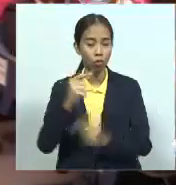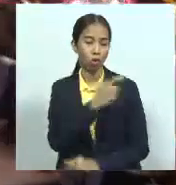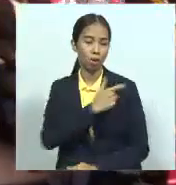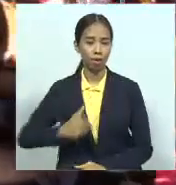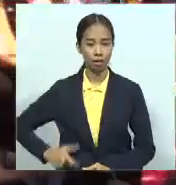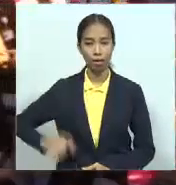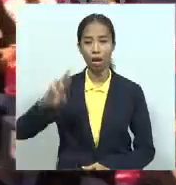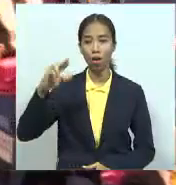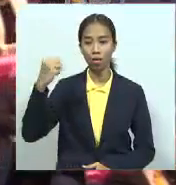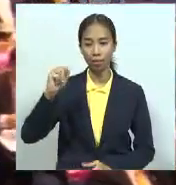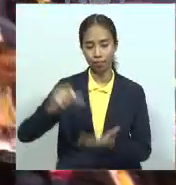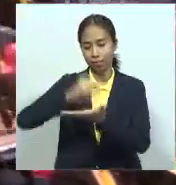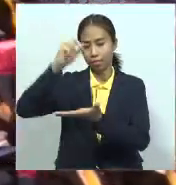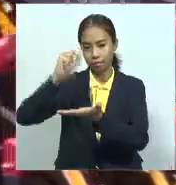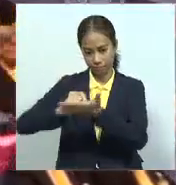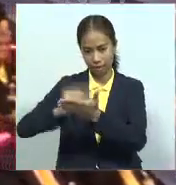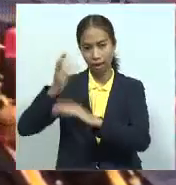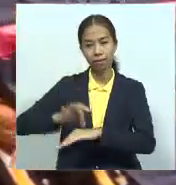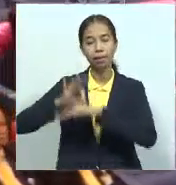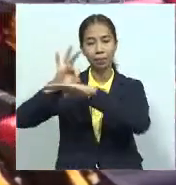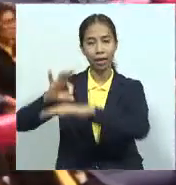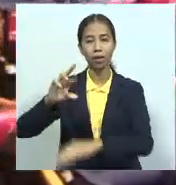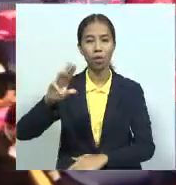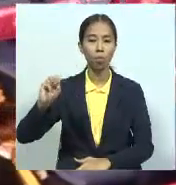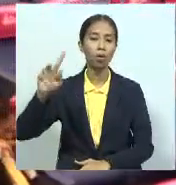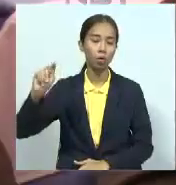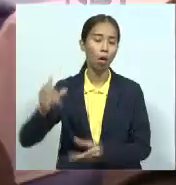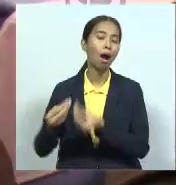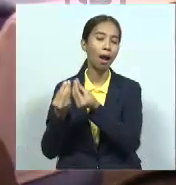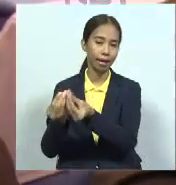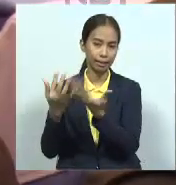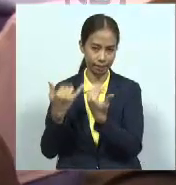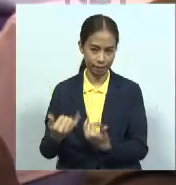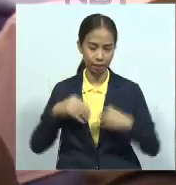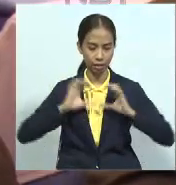ระหม่อมแต่งตั้งคณะรัฐมนตรีและแจ้งในที่ประชุมว่ารัฐบาลอาจ